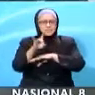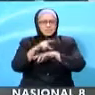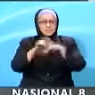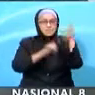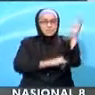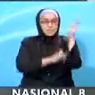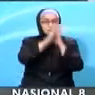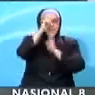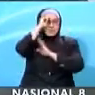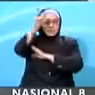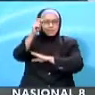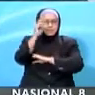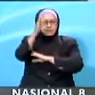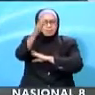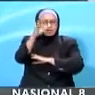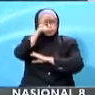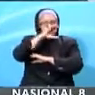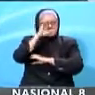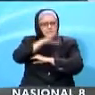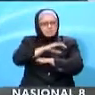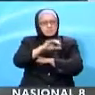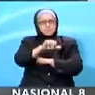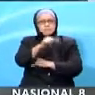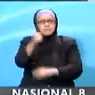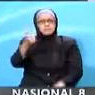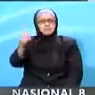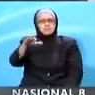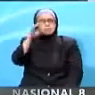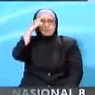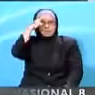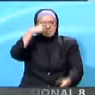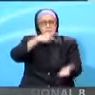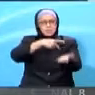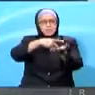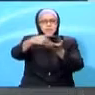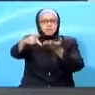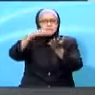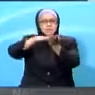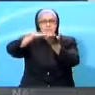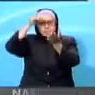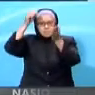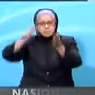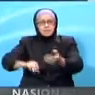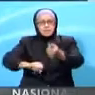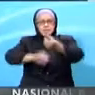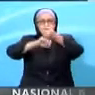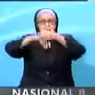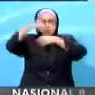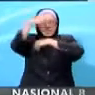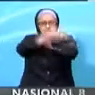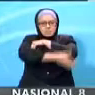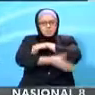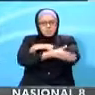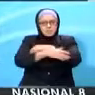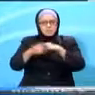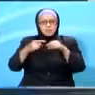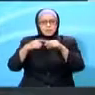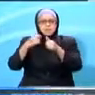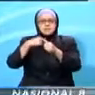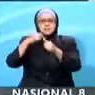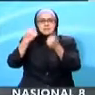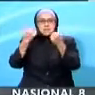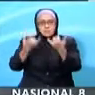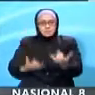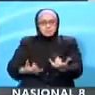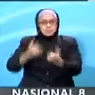Yayasan Terengganu akan mencari alternatif lain untuk membiayai kos pelajar tajaannya di luar negara yang terkesan akibat penurunan nilai